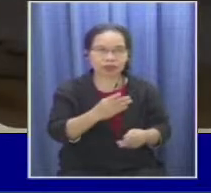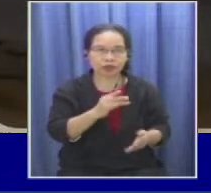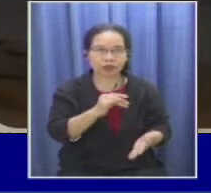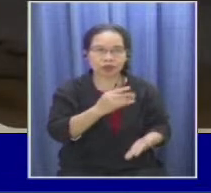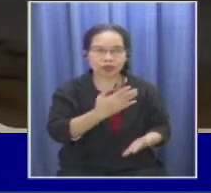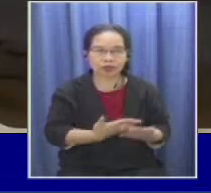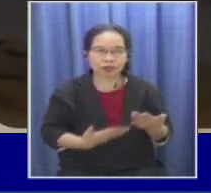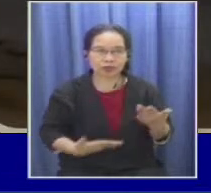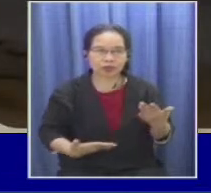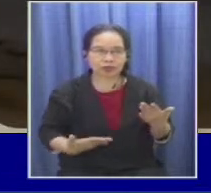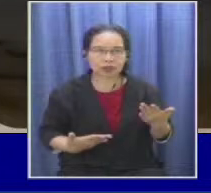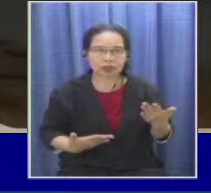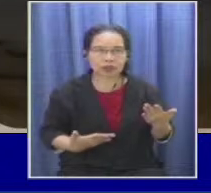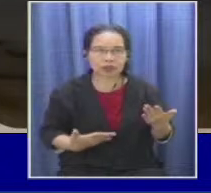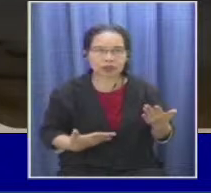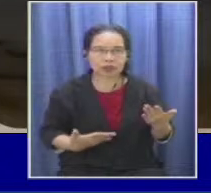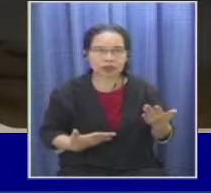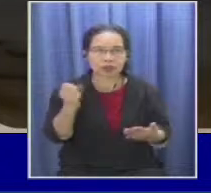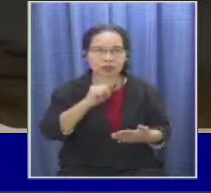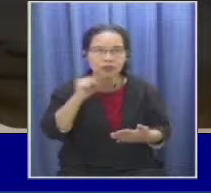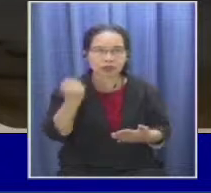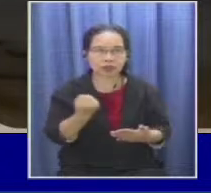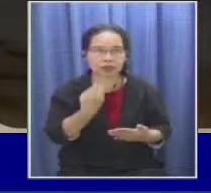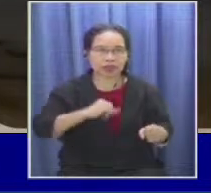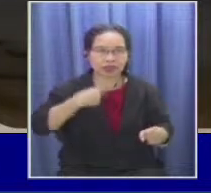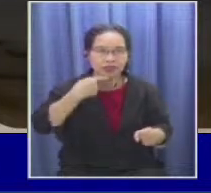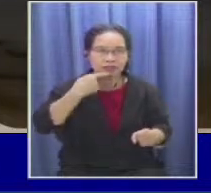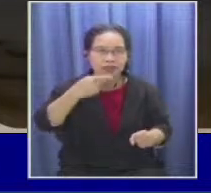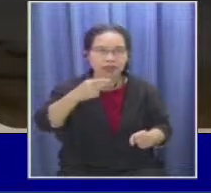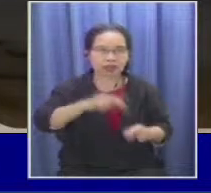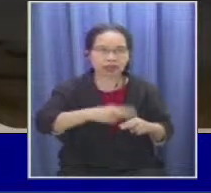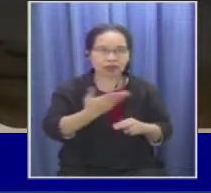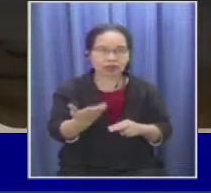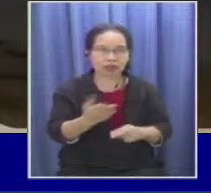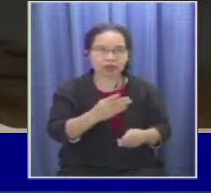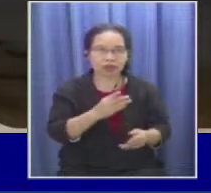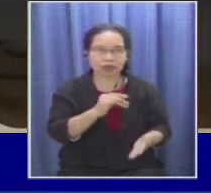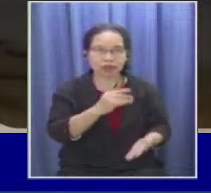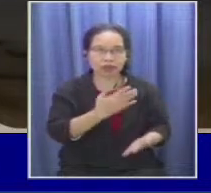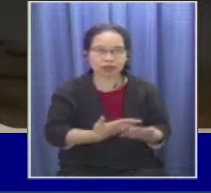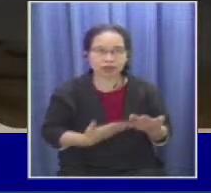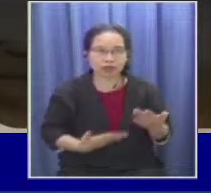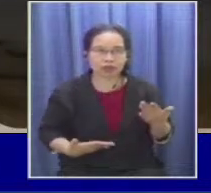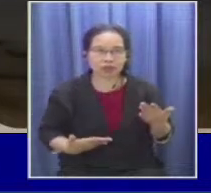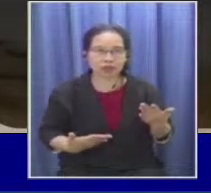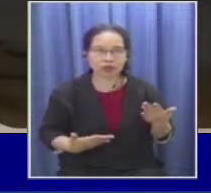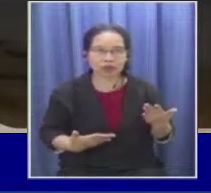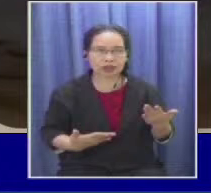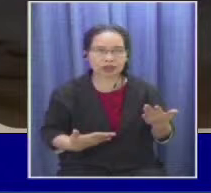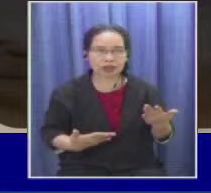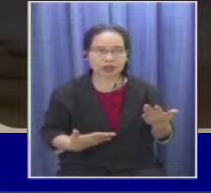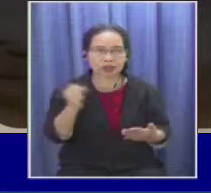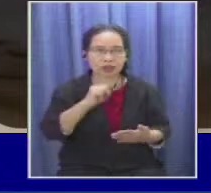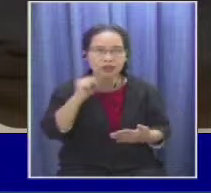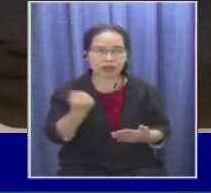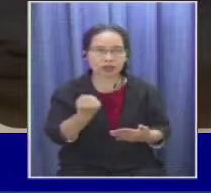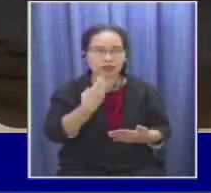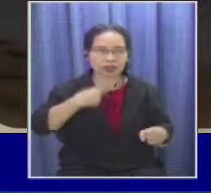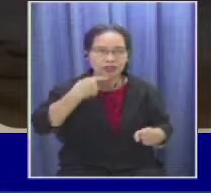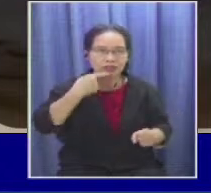Nyankopɔn animu no ɛno mu na woda Nyankopɔn aseprakɔpɛ yɛn kenkan makro ngoma tidu ba ko nkyɛm aduonu nyan